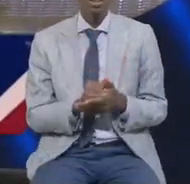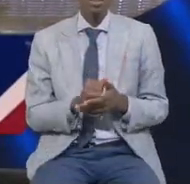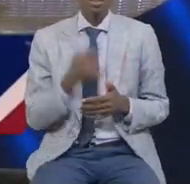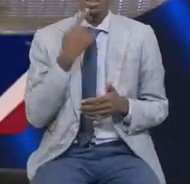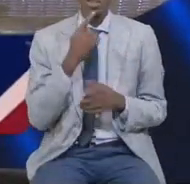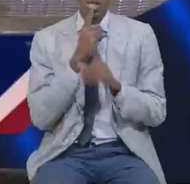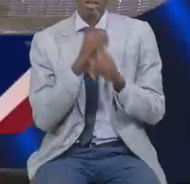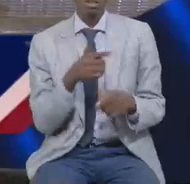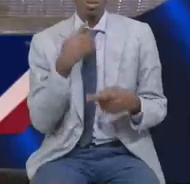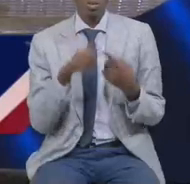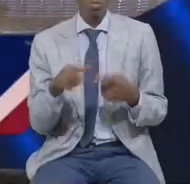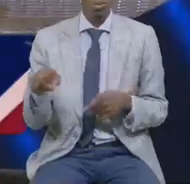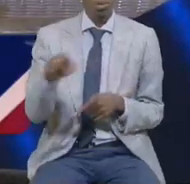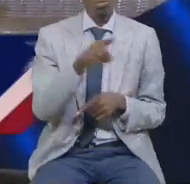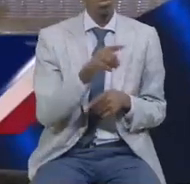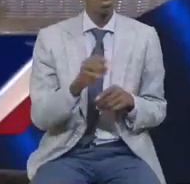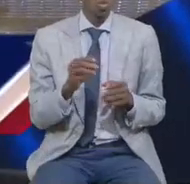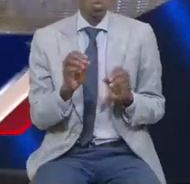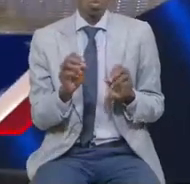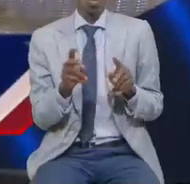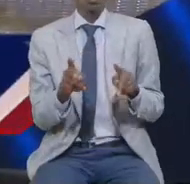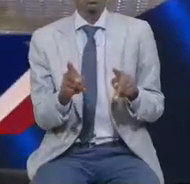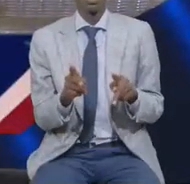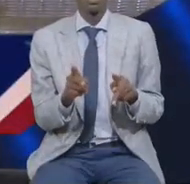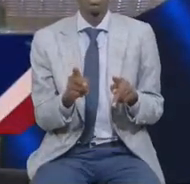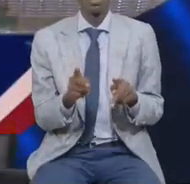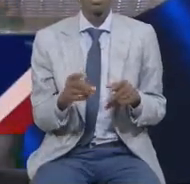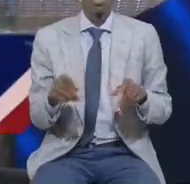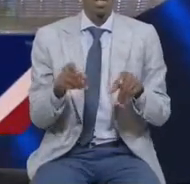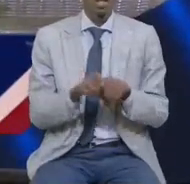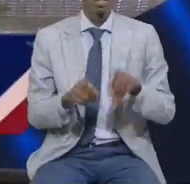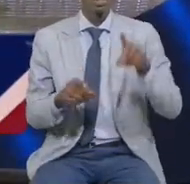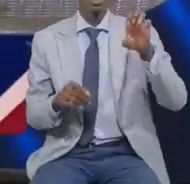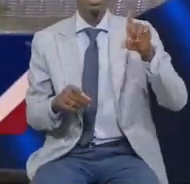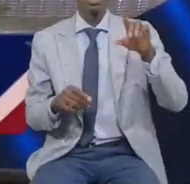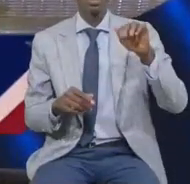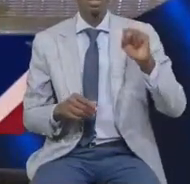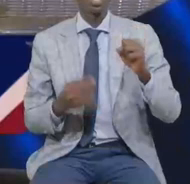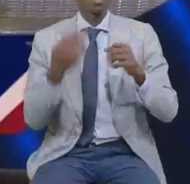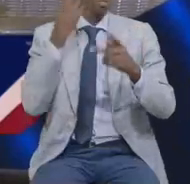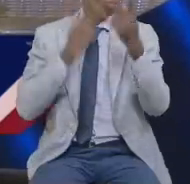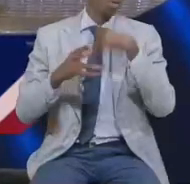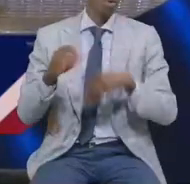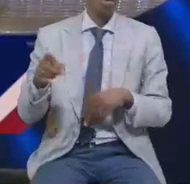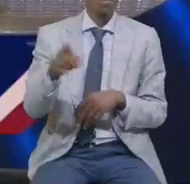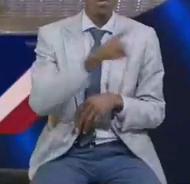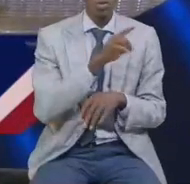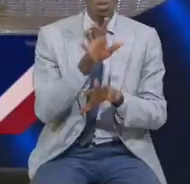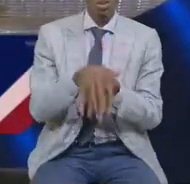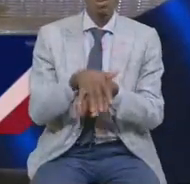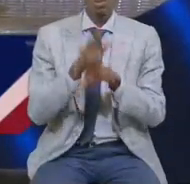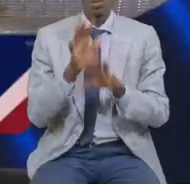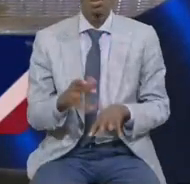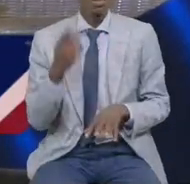6. Marc 7 6. Jésus leur répondit, hypocrite, Esaïe a bien prophétisé sur